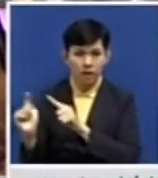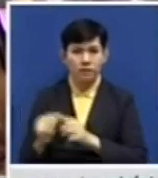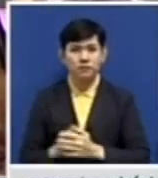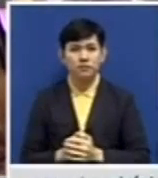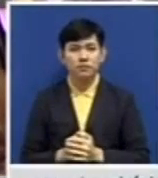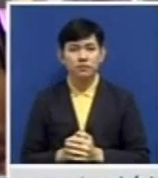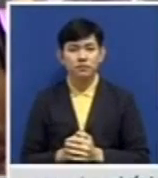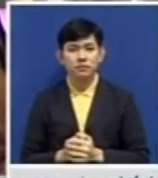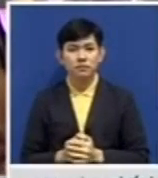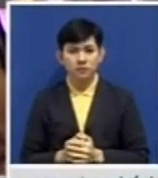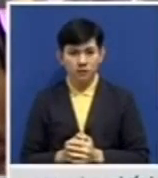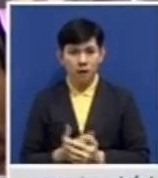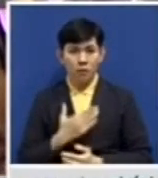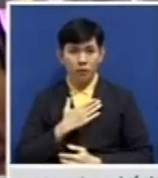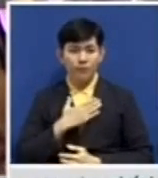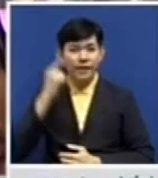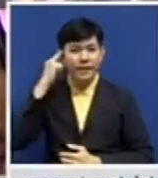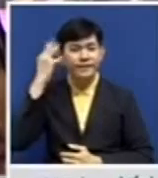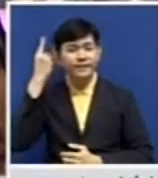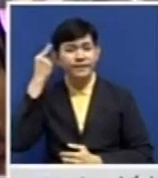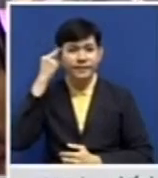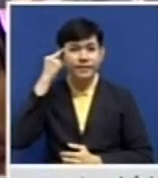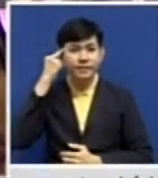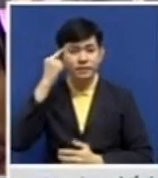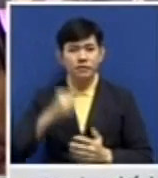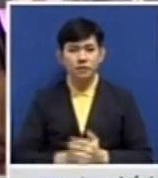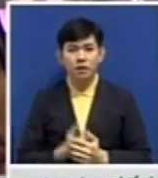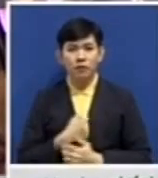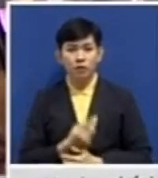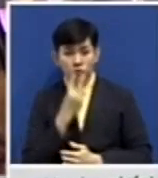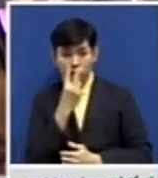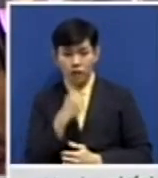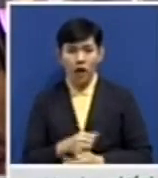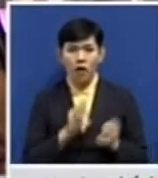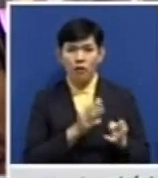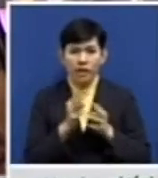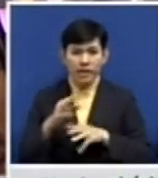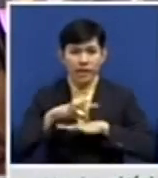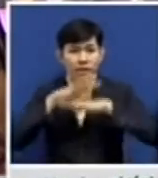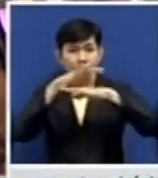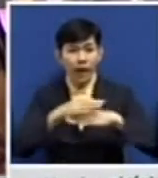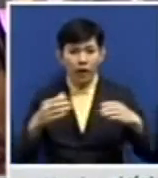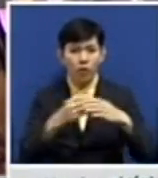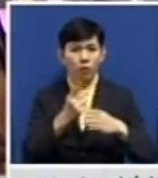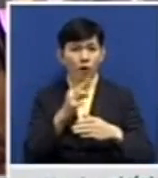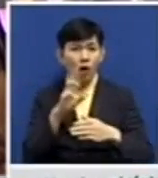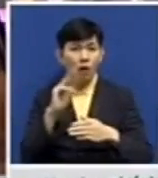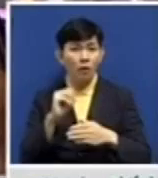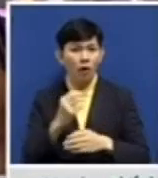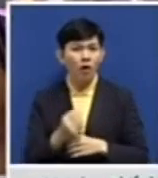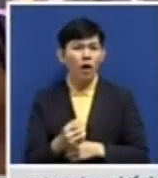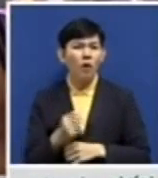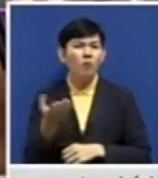อย่างไรก็ตามในความเห็นของผมจากการที่ได้ติดตามการจัดการตั้งรัฐบาลชุดนี้ที่ผ่านมาไม่กี่วัน